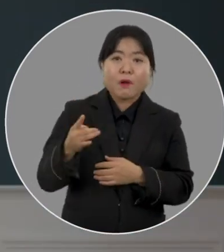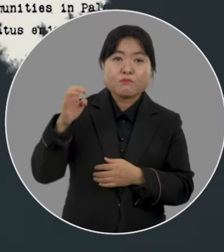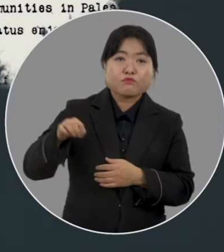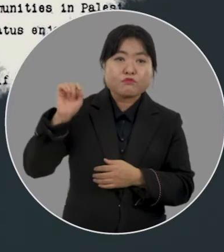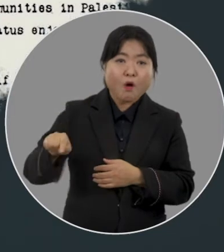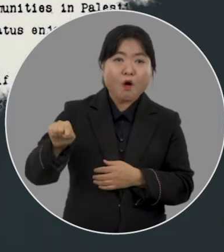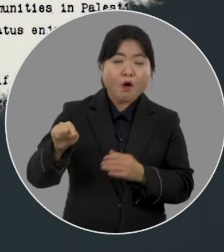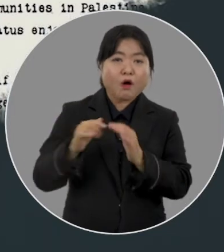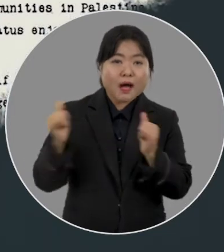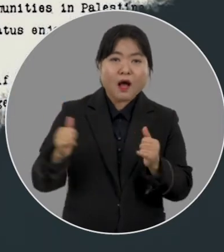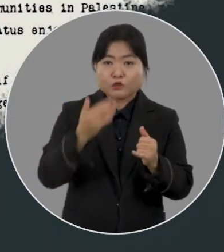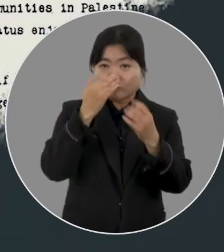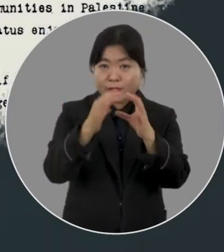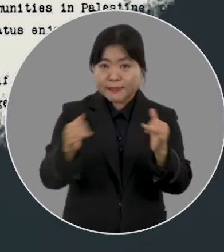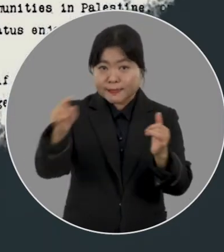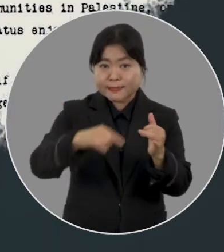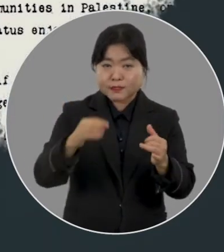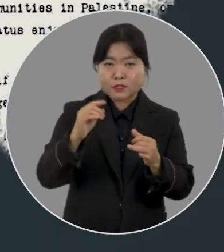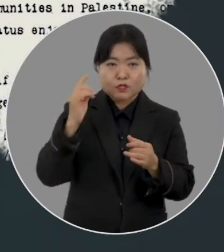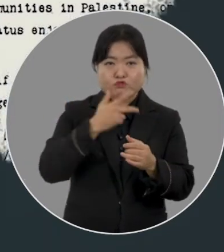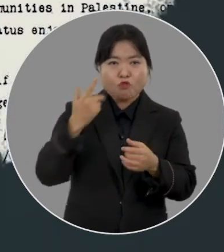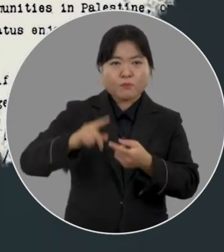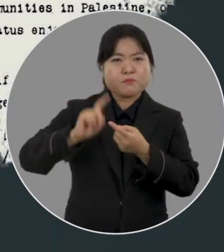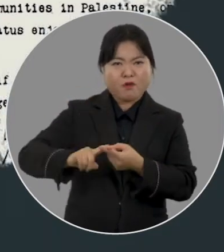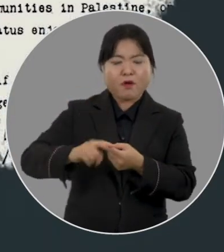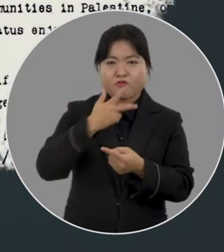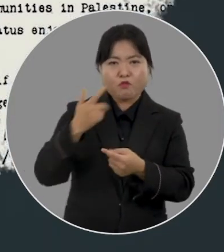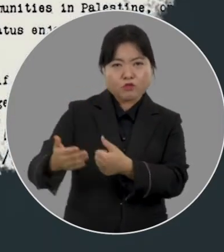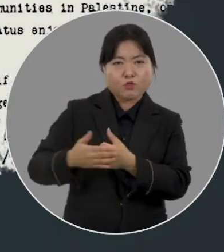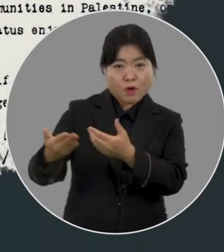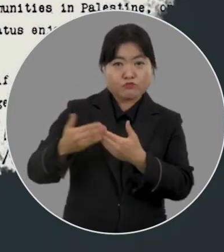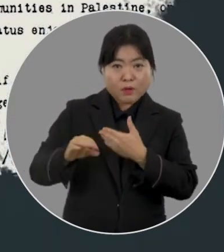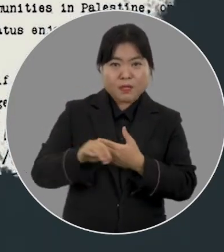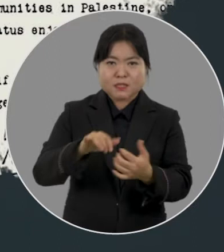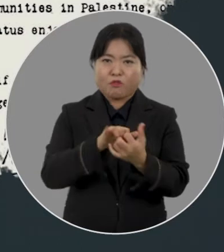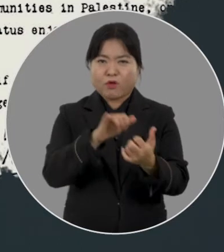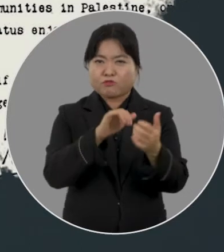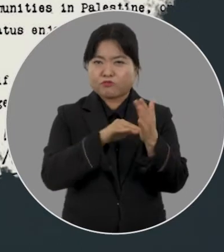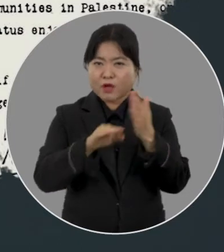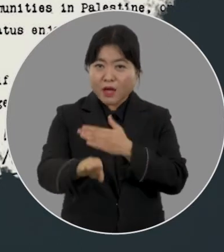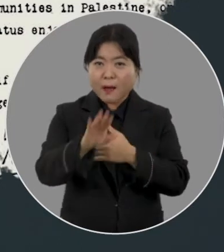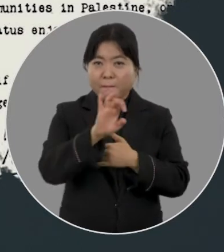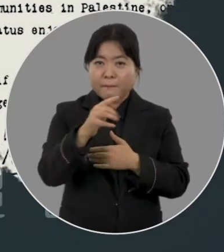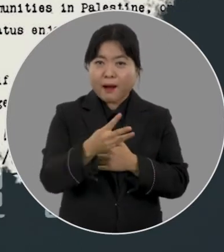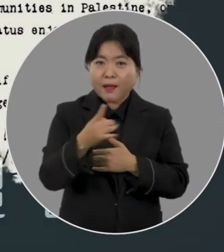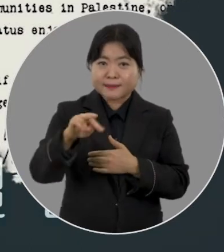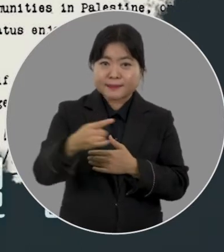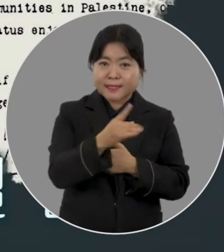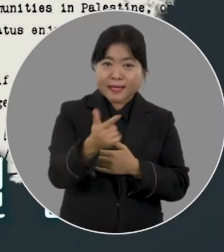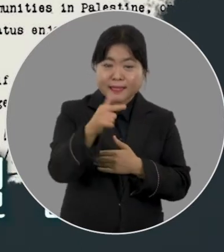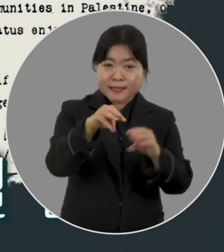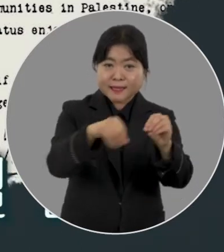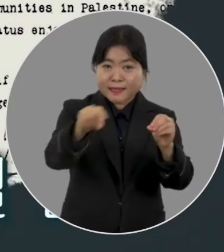벨포가 유대인들이 영국 편에 서서 영국을 도와준다면 이 전쟁이 끝난 이후에